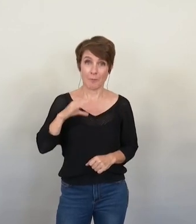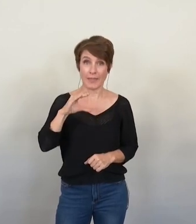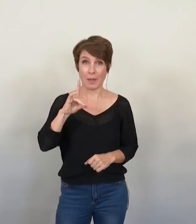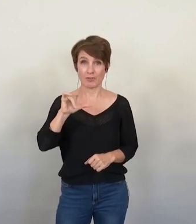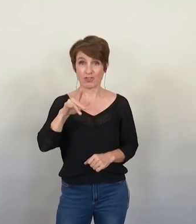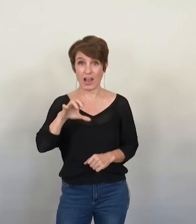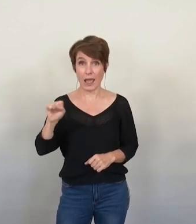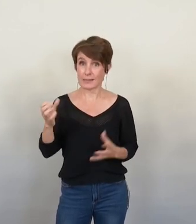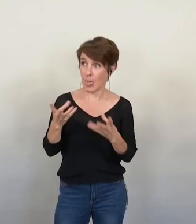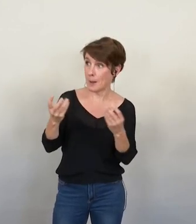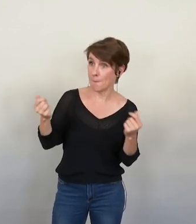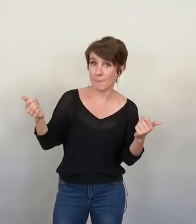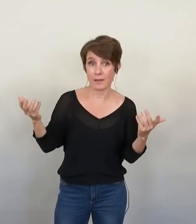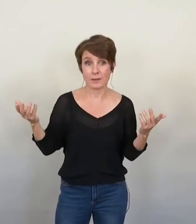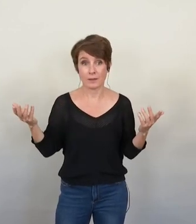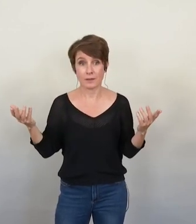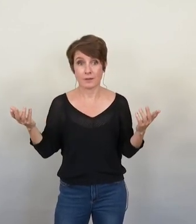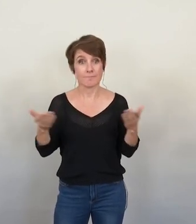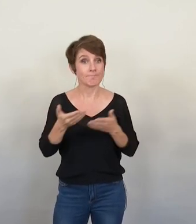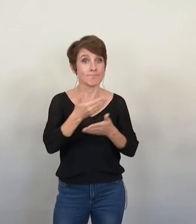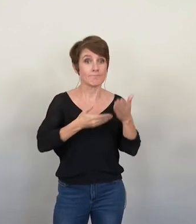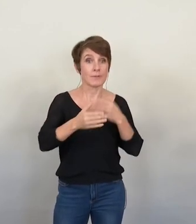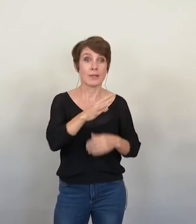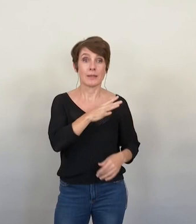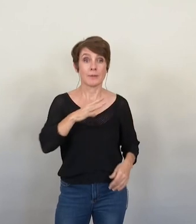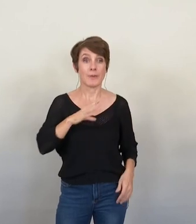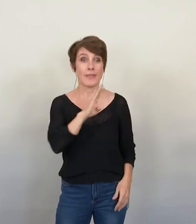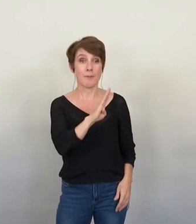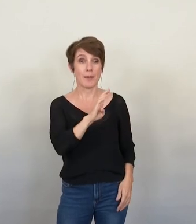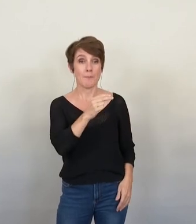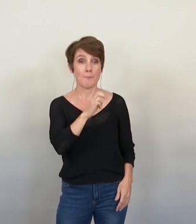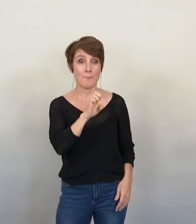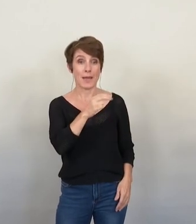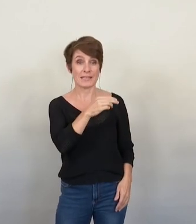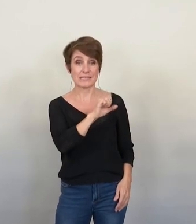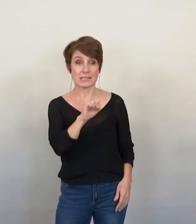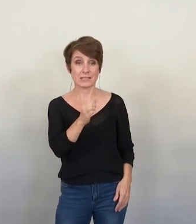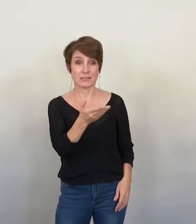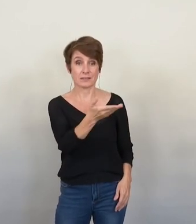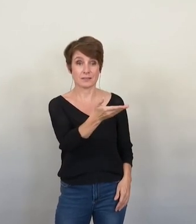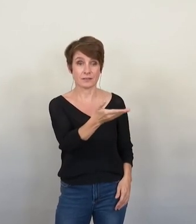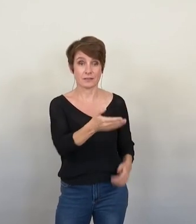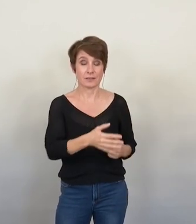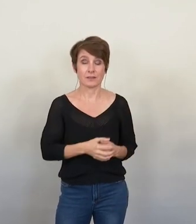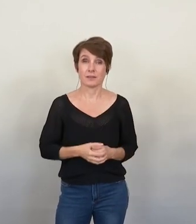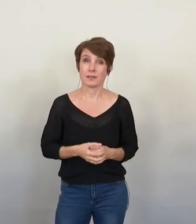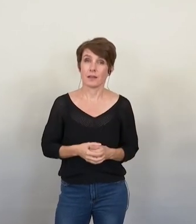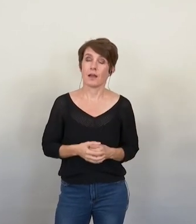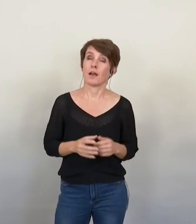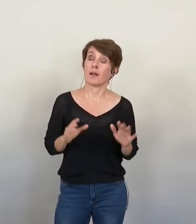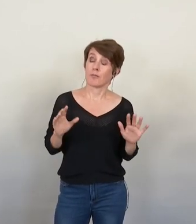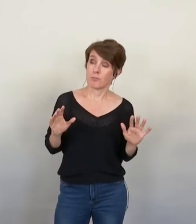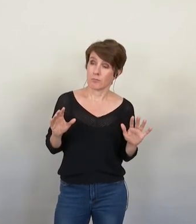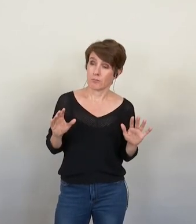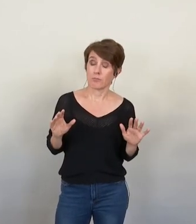Chalas madame bins bah alors on va on va admettre que vous n'avez pas la réponse sur